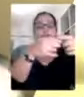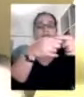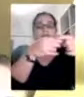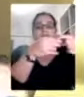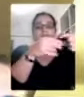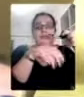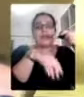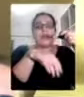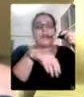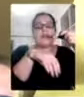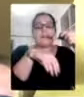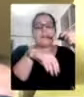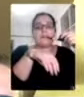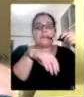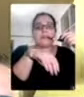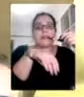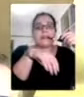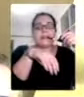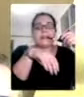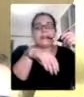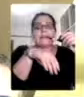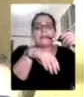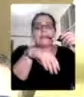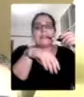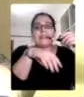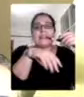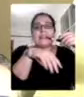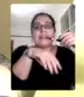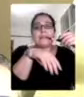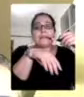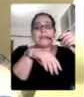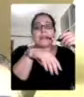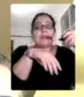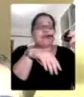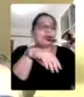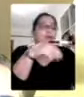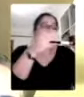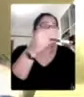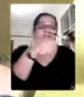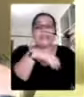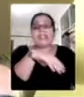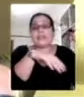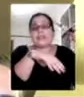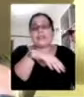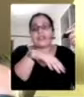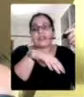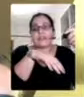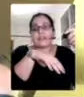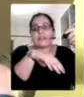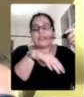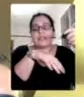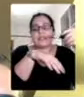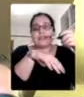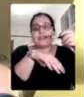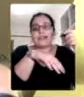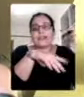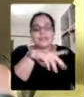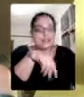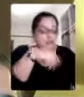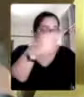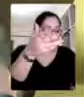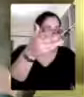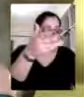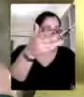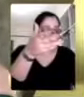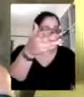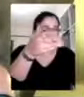şey mümkün değil. Öyle bir şey mümkün değil. Onu yapmak isteyen eğik, ben konuşamıyorum. Eğik pipo alacak onu yapmak isteyen. Çünkü bunu